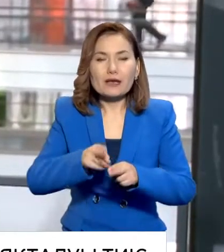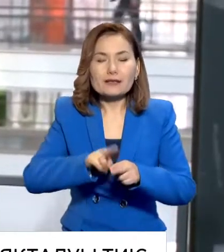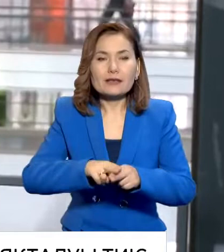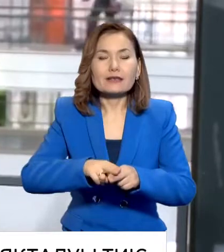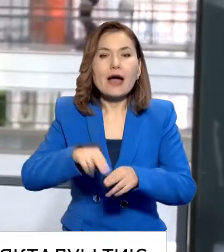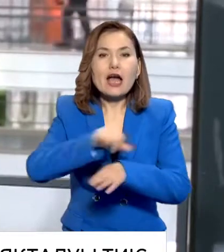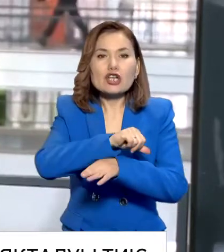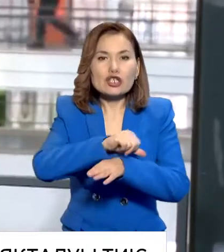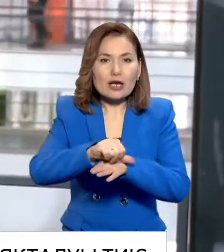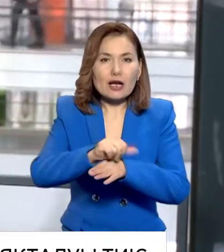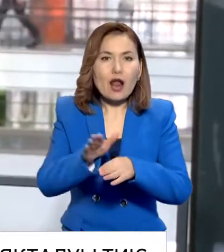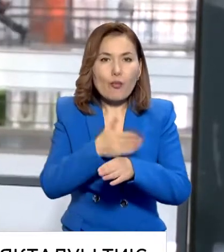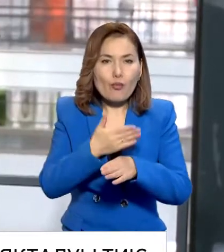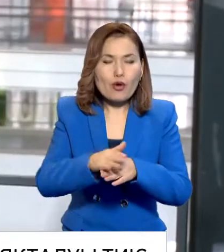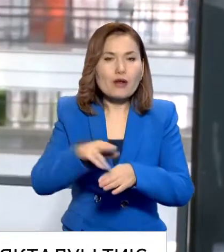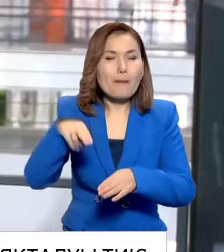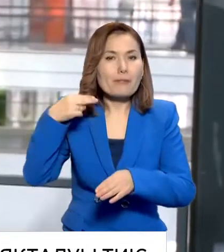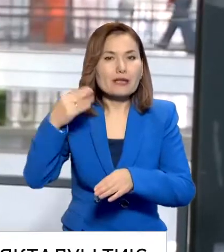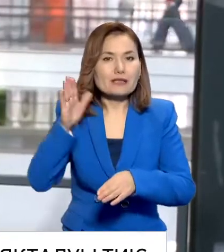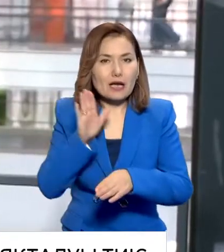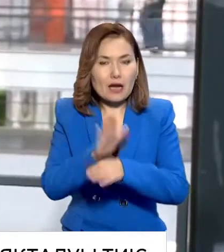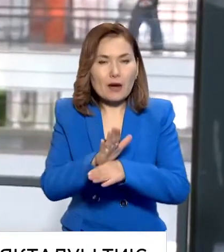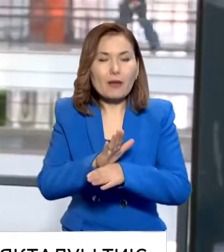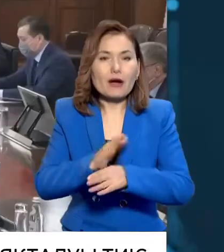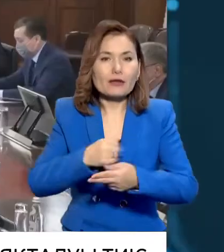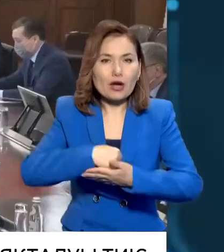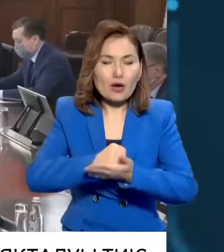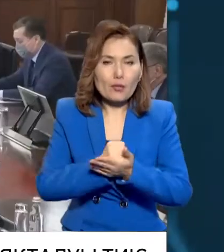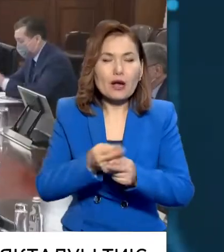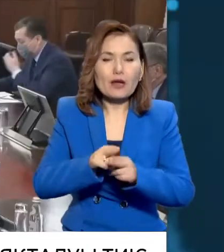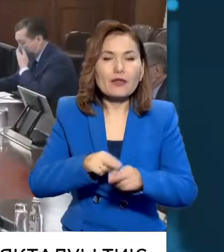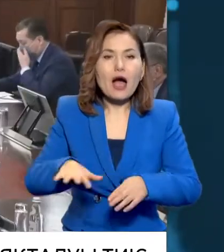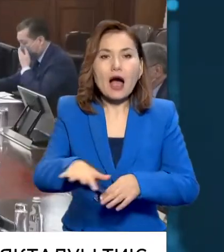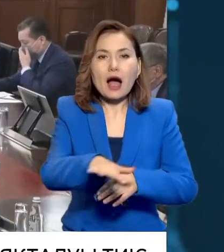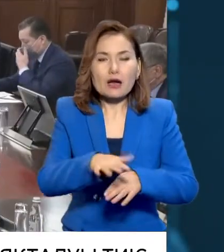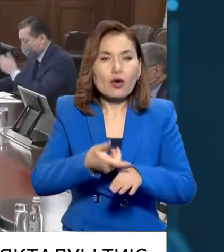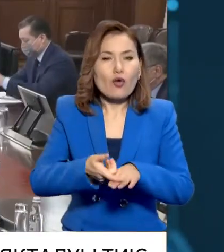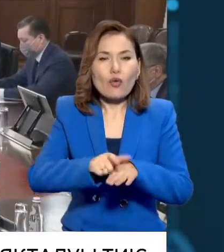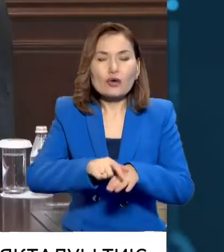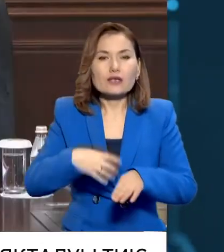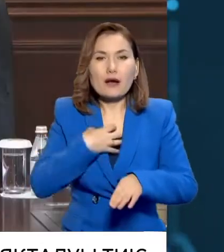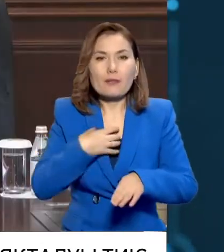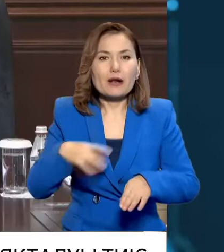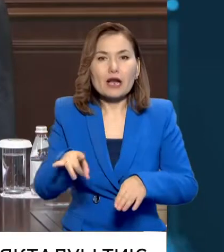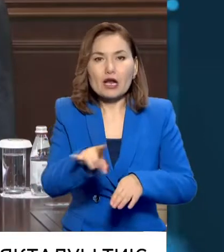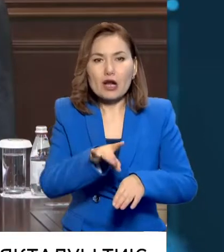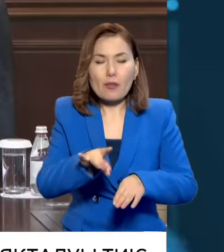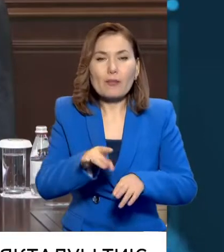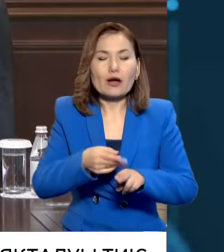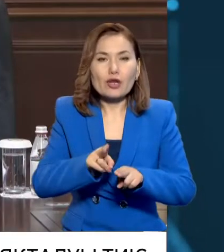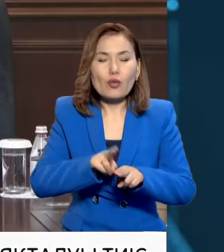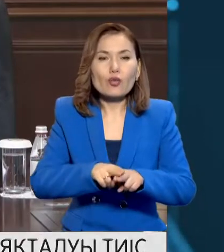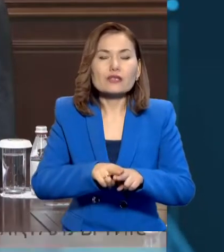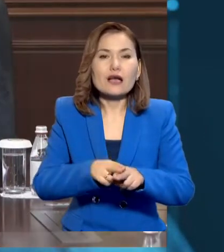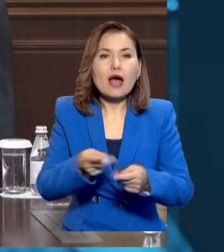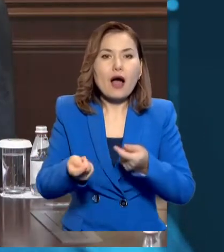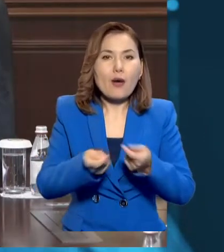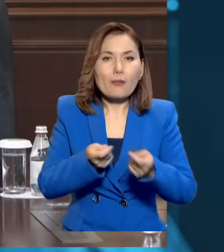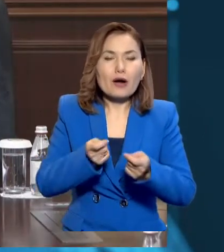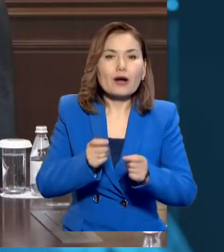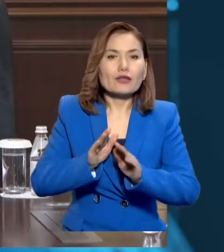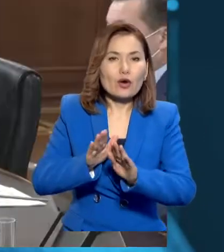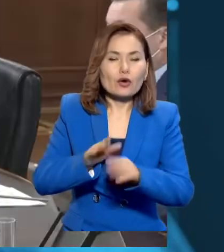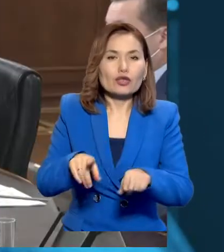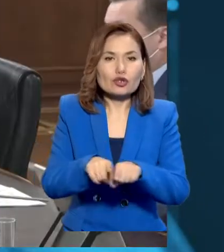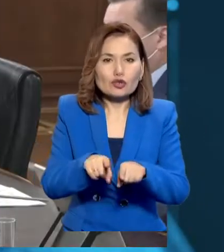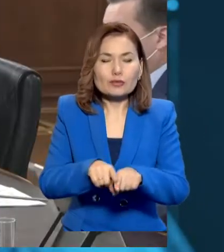бекітіледі. Айта кетейін, кешенді жұмыстар аясында аймақтар мен республикалық маңызы бар қала әкімдері орынбасарларының санын шектеу